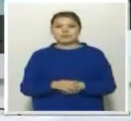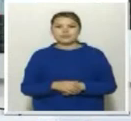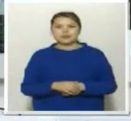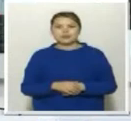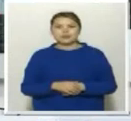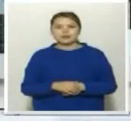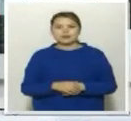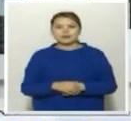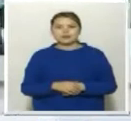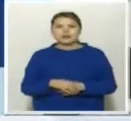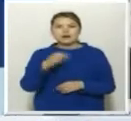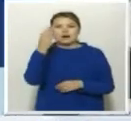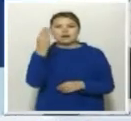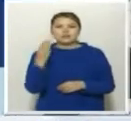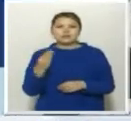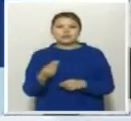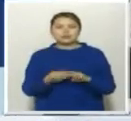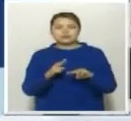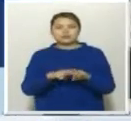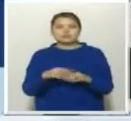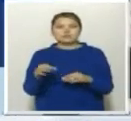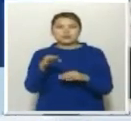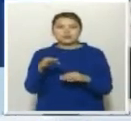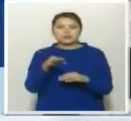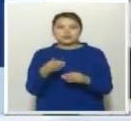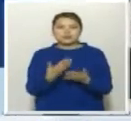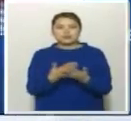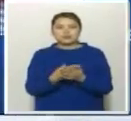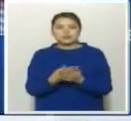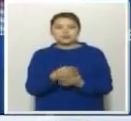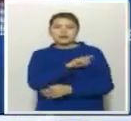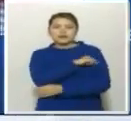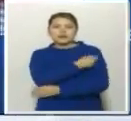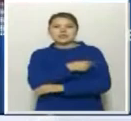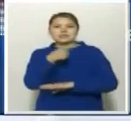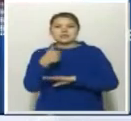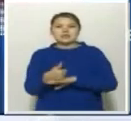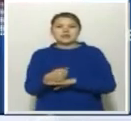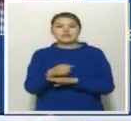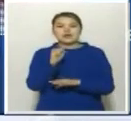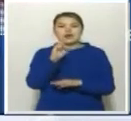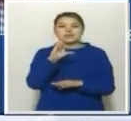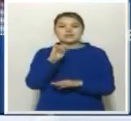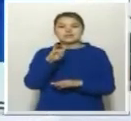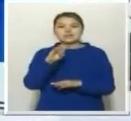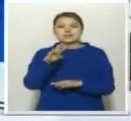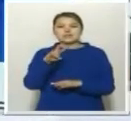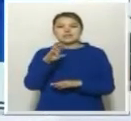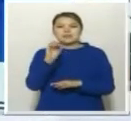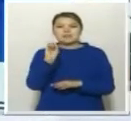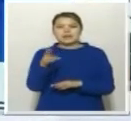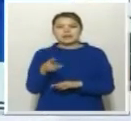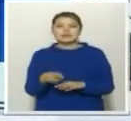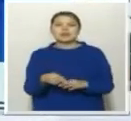Маңғыстау облысы санитариялық эпидемиологиялық бақылау департаменті басшысының орынбасары Асылбек Шарфтың айтуынша, бұл шектеу шараларының барлығы өңірдің бас